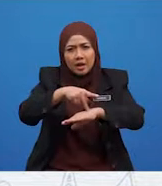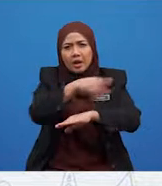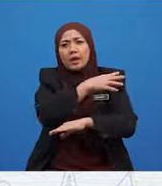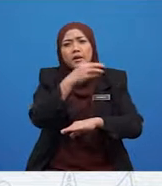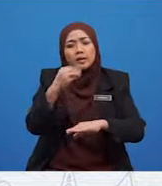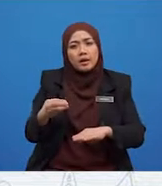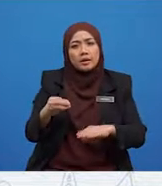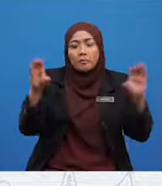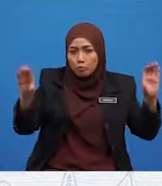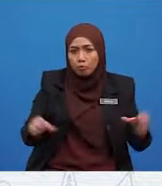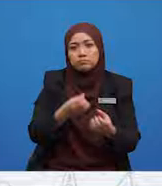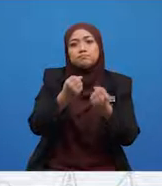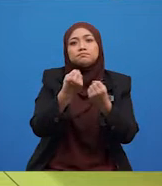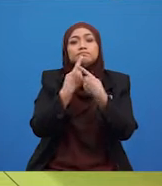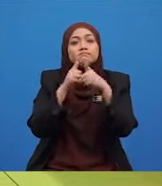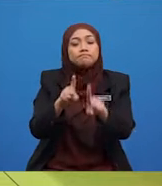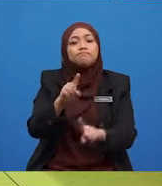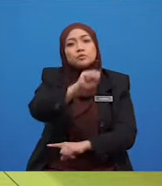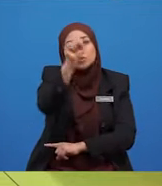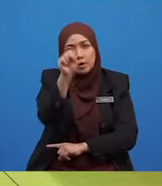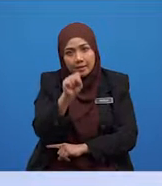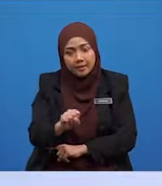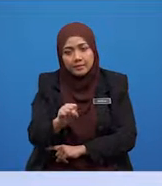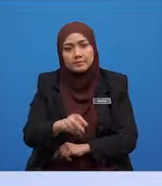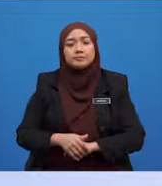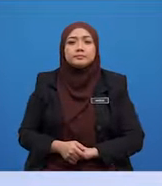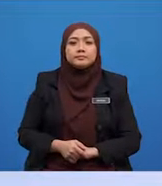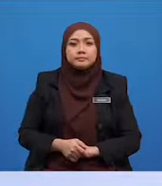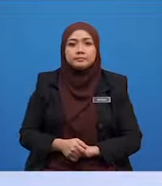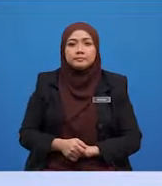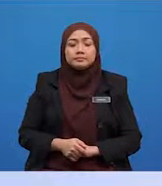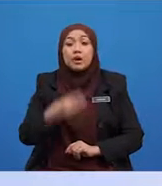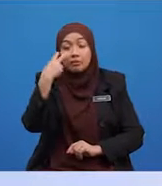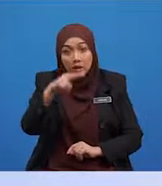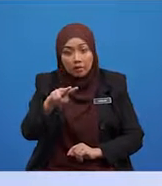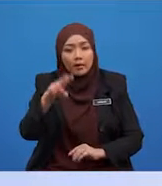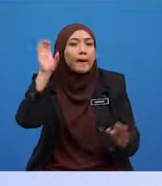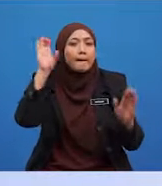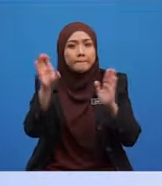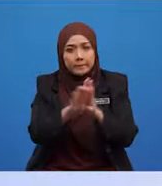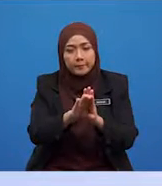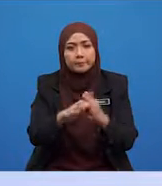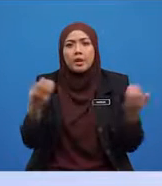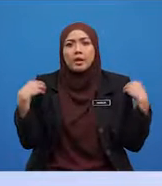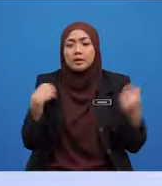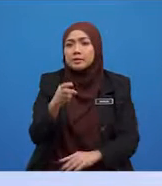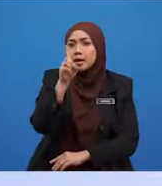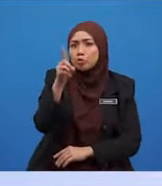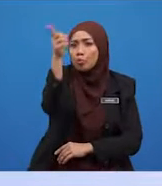berkaitan perentas. Murid-murid, di paparan menunjukkan sebuah